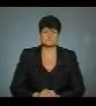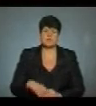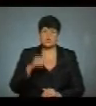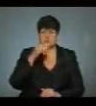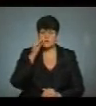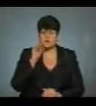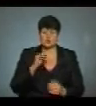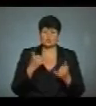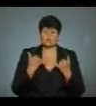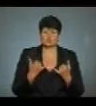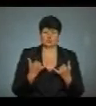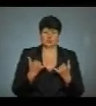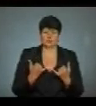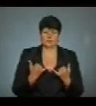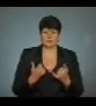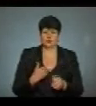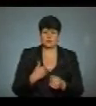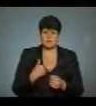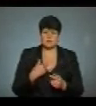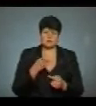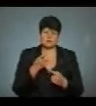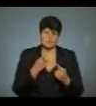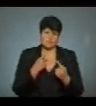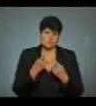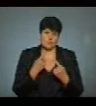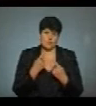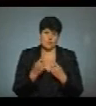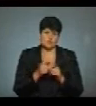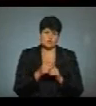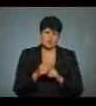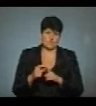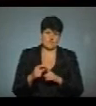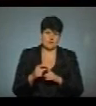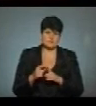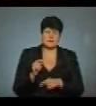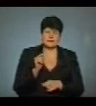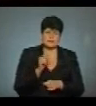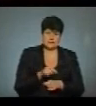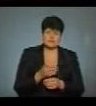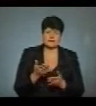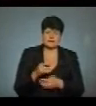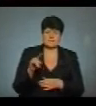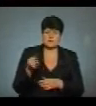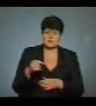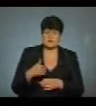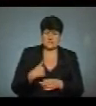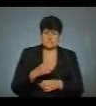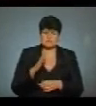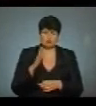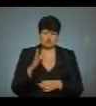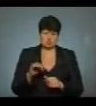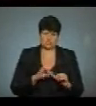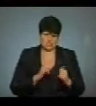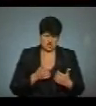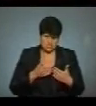Шевченко і сьогодні до нас промовляє словами тими, які вимагають від нас бути